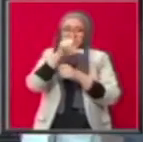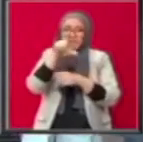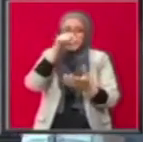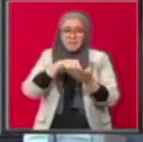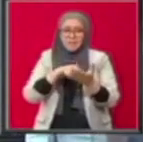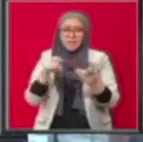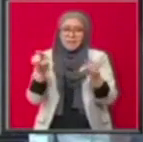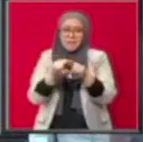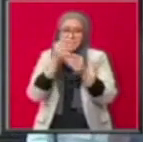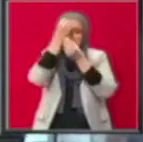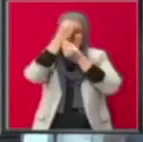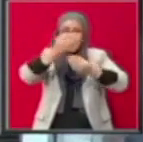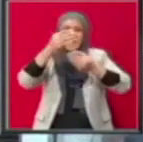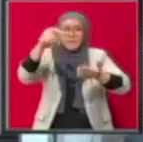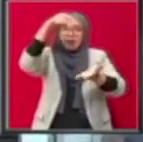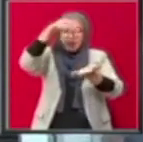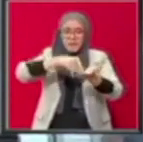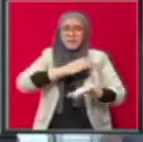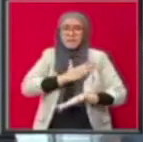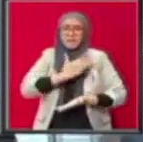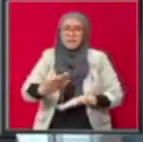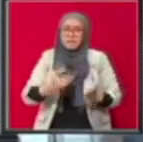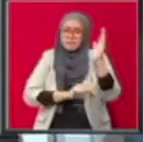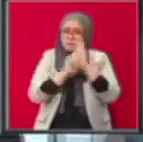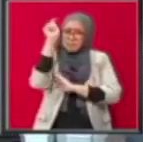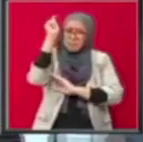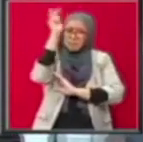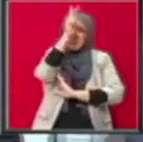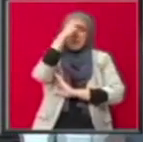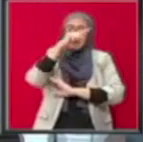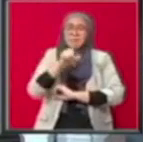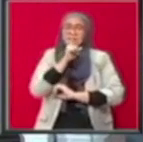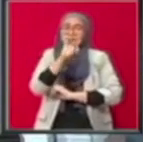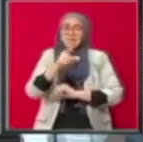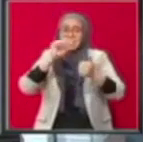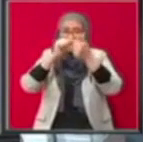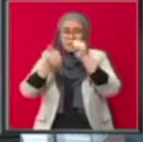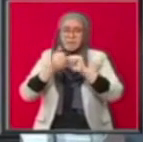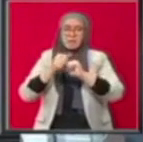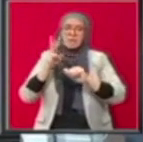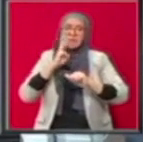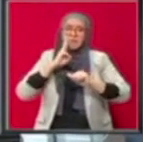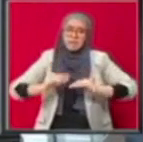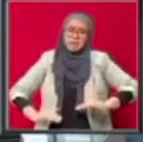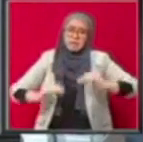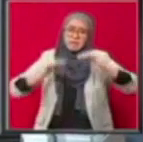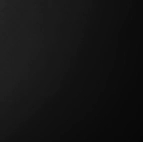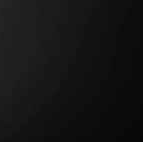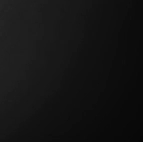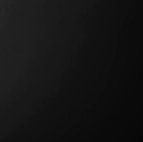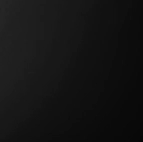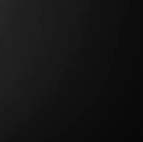menyampaikan bahwasanya ini adalah komitmen tertinggi kerajaan Al Musa untuk memastikan masalah bencana banjir dapat kita atasi di seluruh